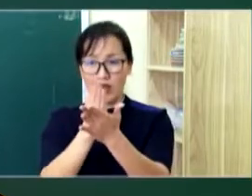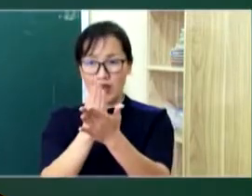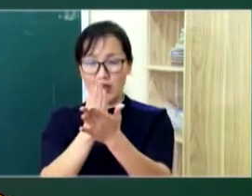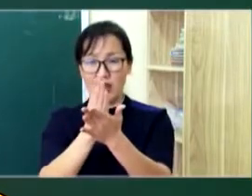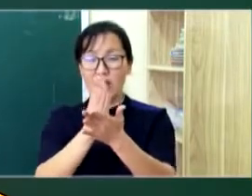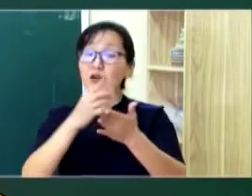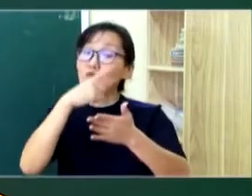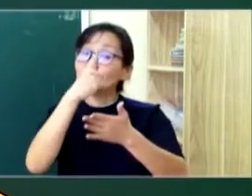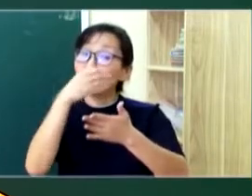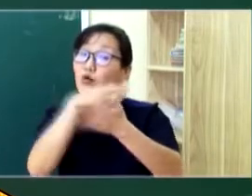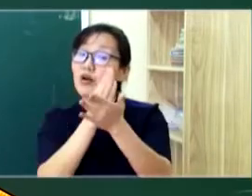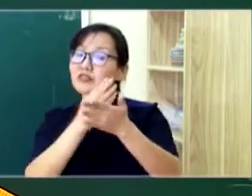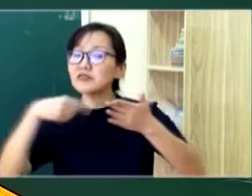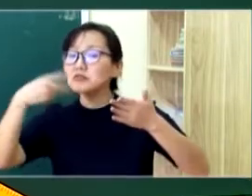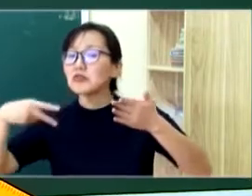байна. За.